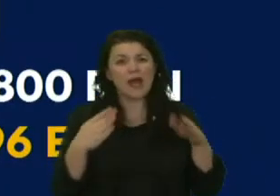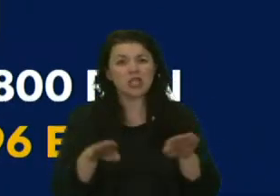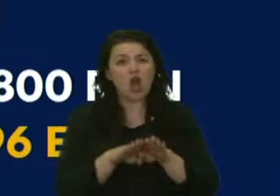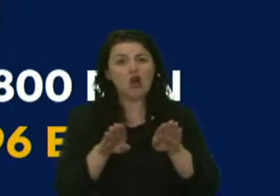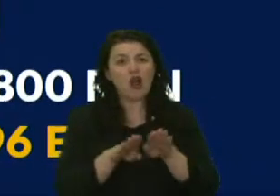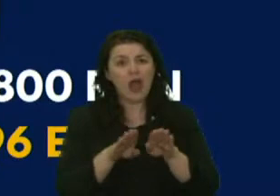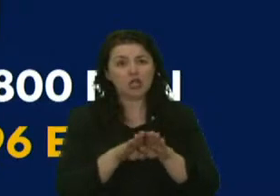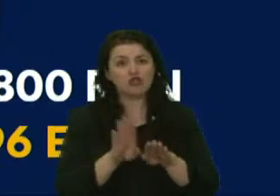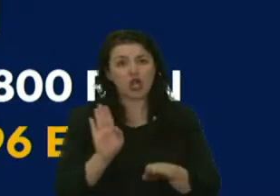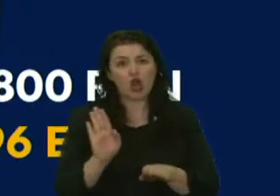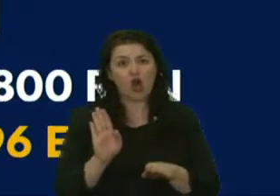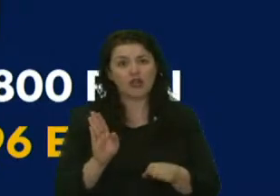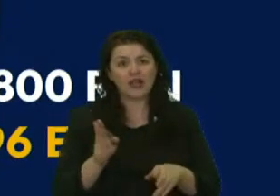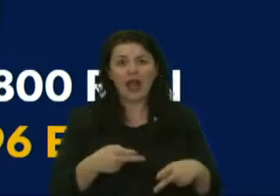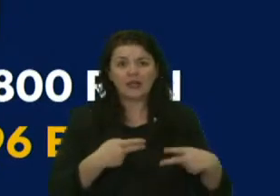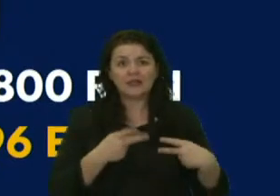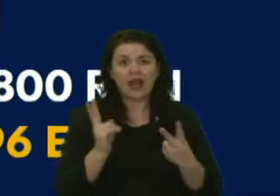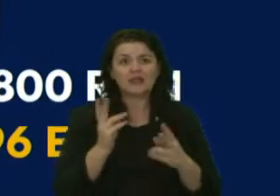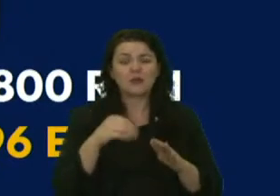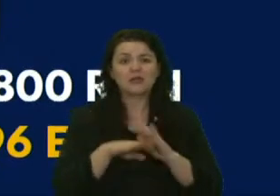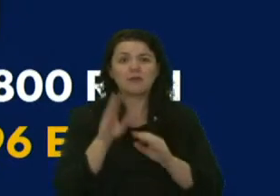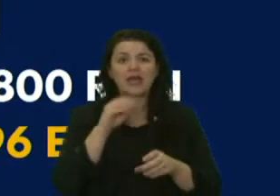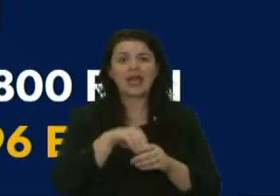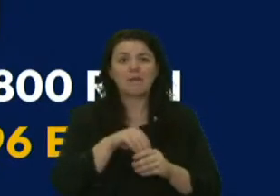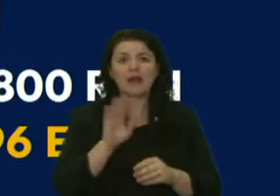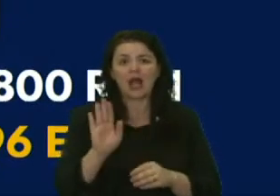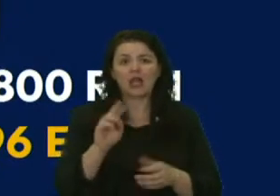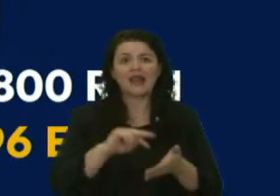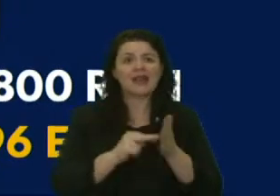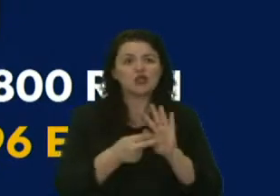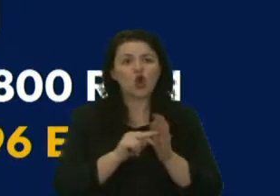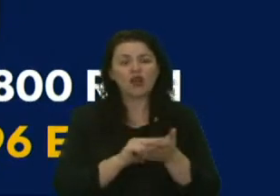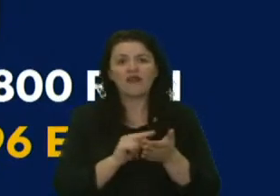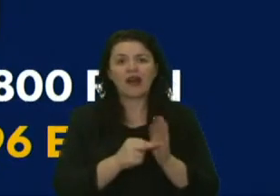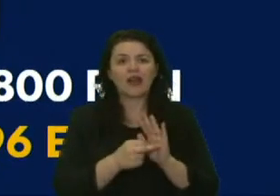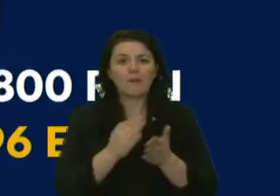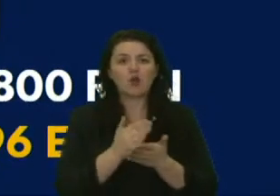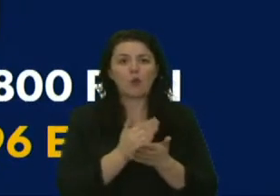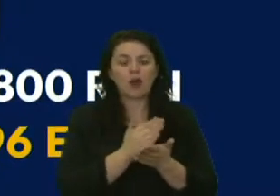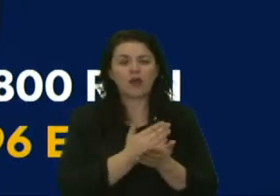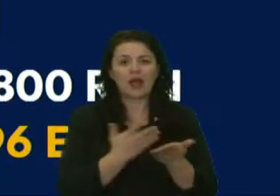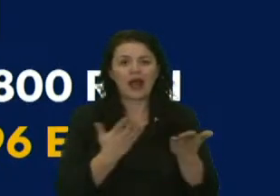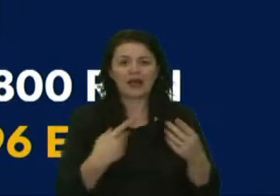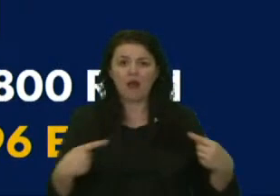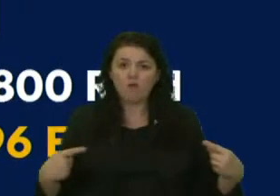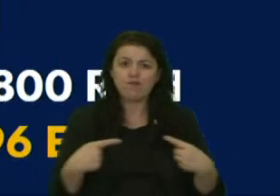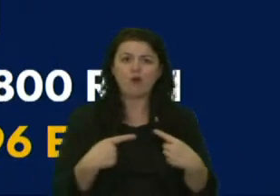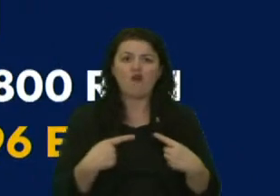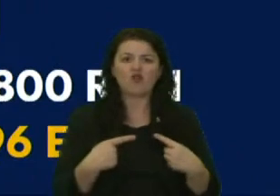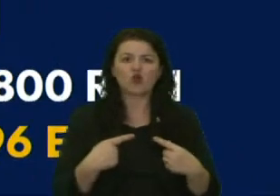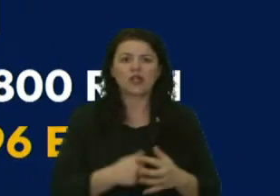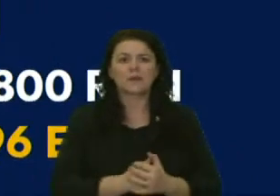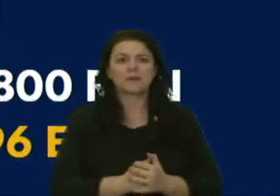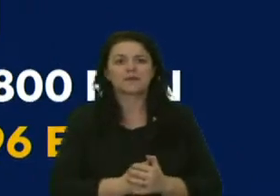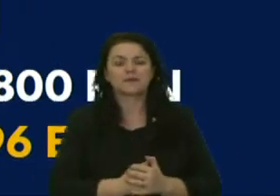dedicație care o transmit prin implicarea lor în rezolvarea problemelor cu care cu care se